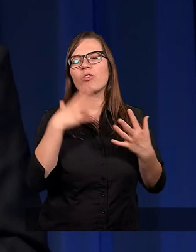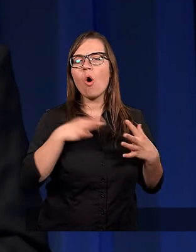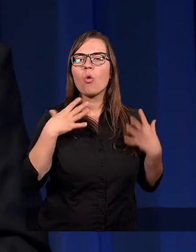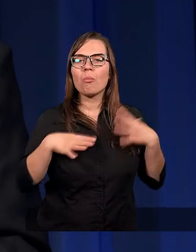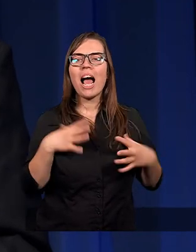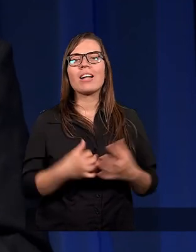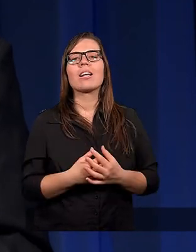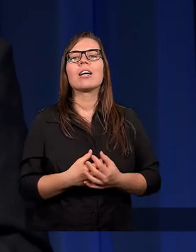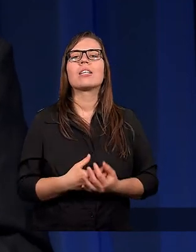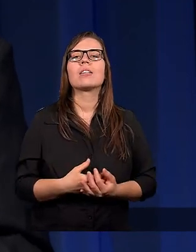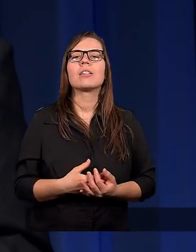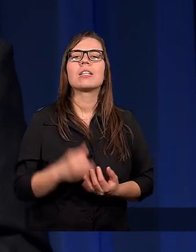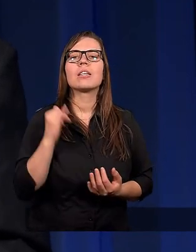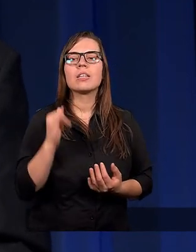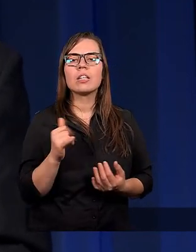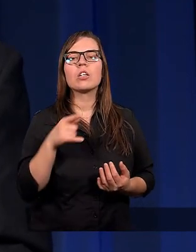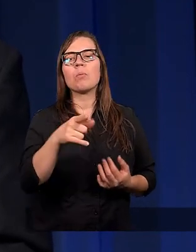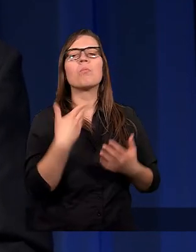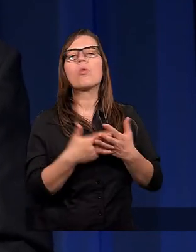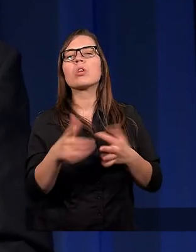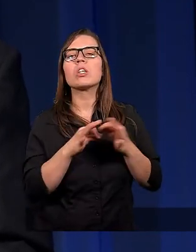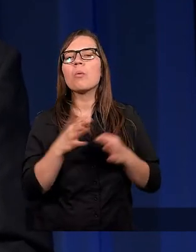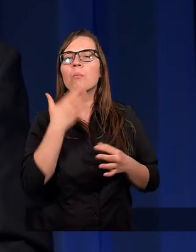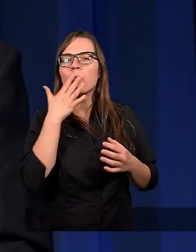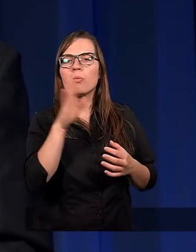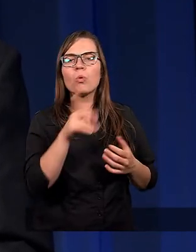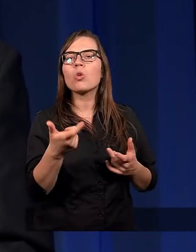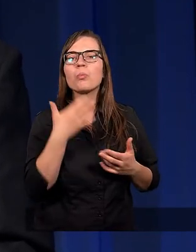ubraniach. Co przez tę historię Bóg mówi?